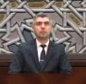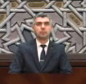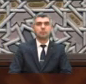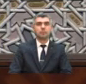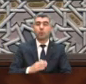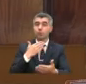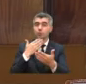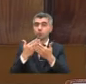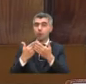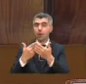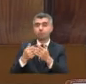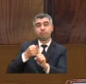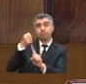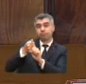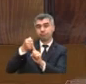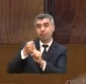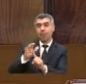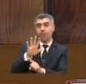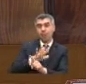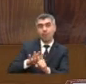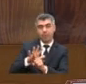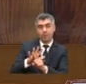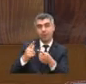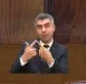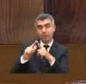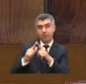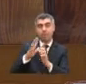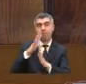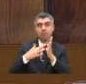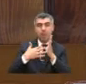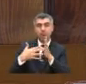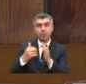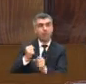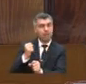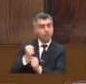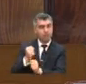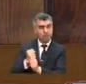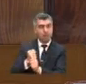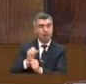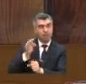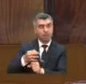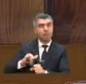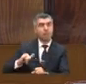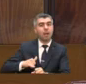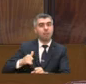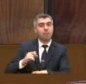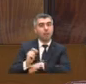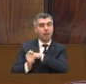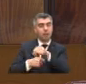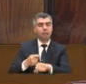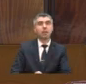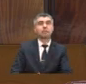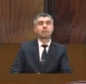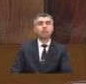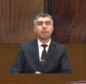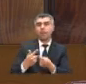كنشكركم على المجهودات اللي كتقوموا بها في مجال تنزيل برامج التشغيل الخاصة بالشباب العالم القروي، وكذلك